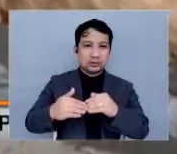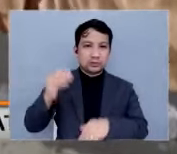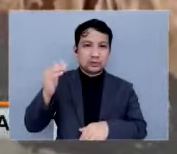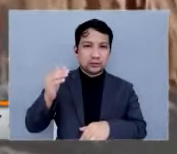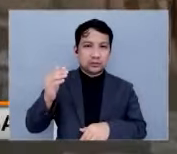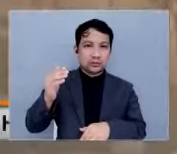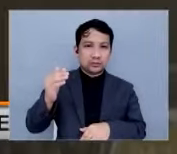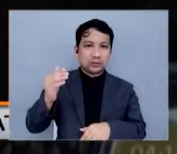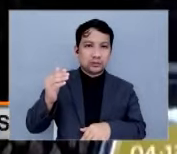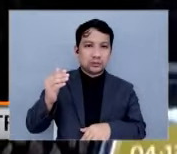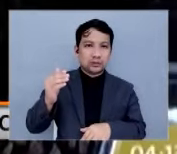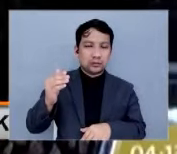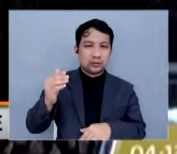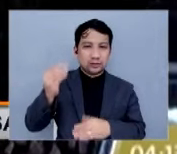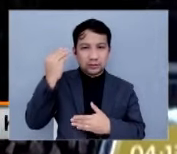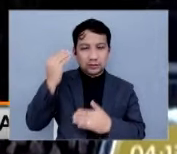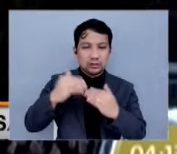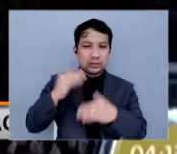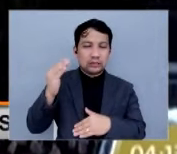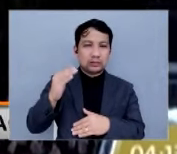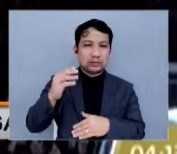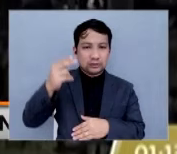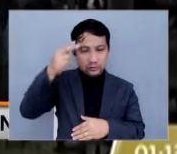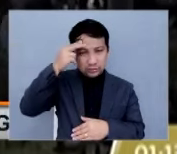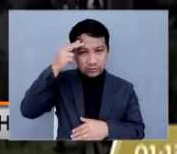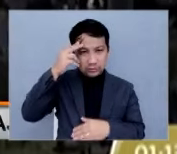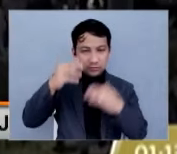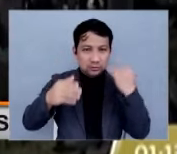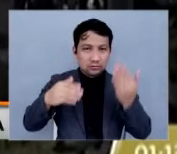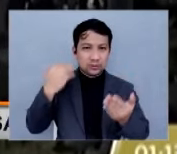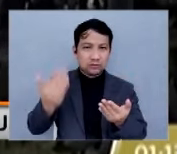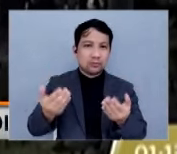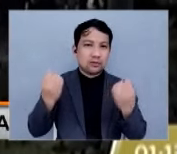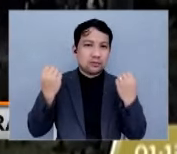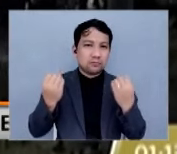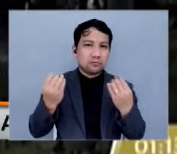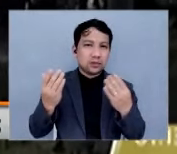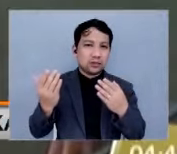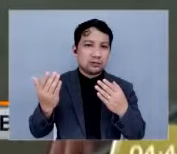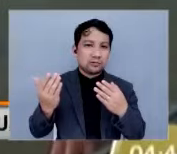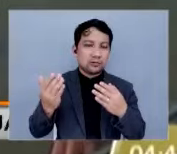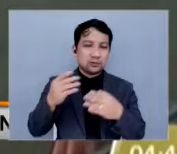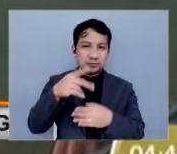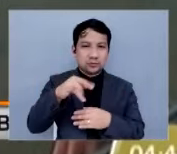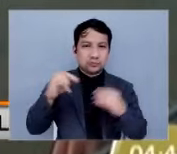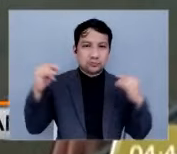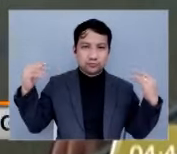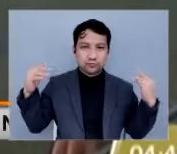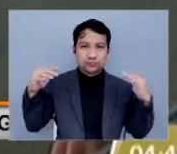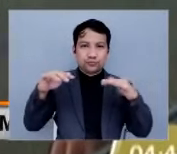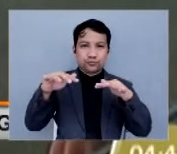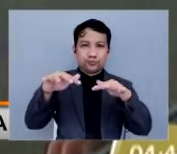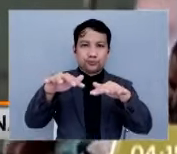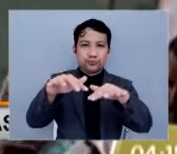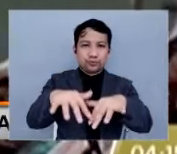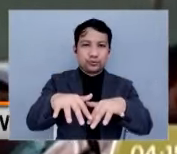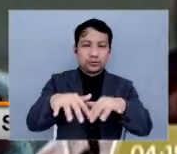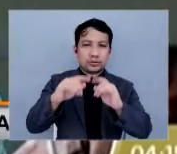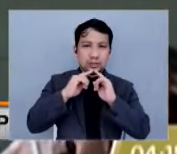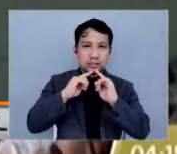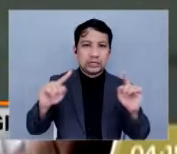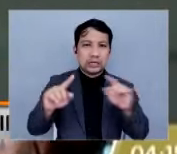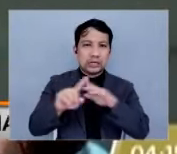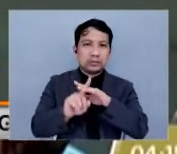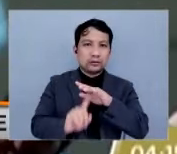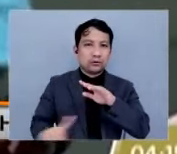Saudi Arabia. Bukod sa mga nasawi, libo-libo naman ang mga pilgrim mula sa iba't ibang bansa ang idineklarang nawawala